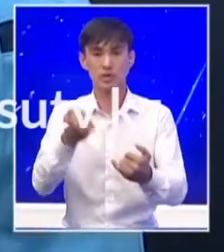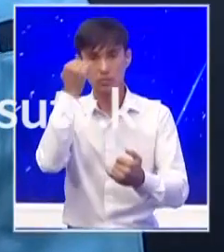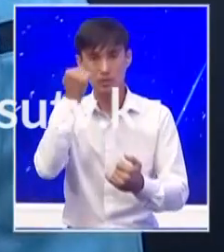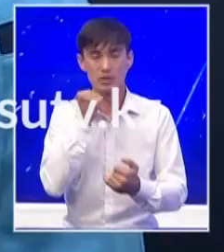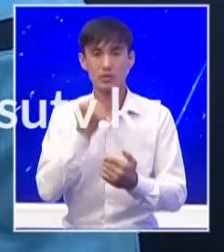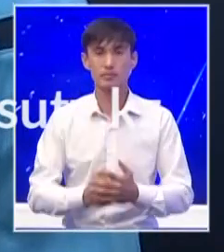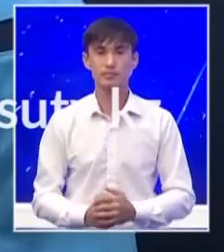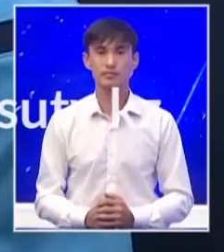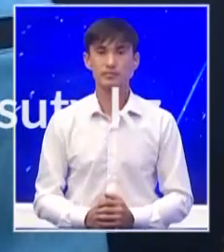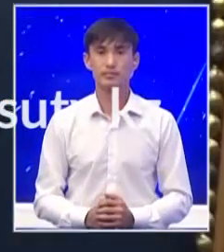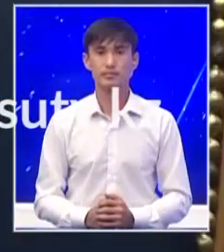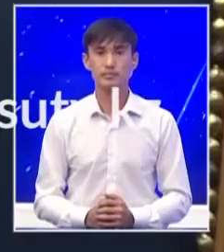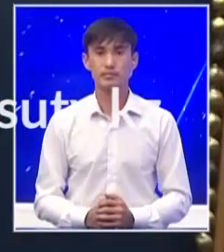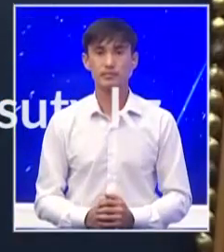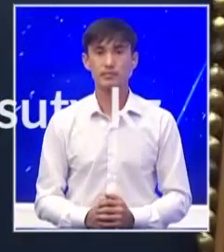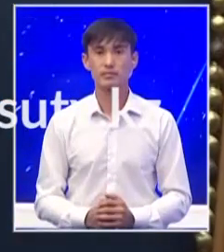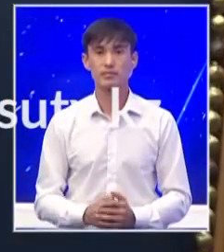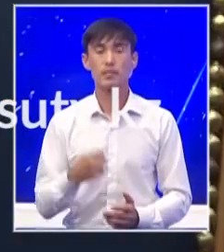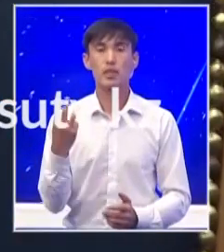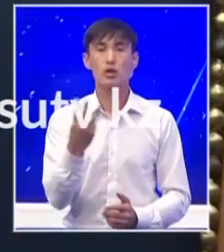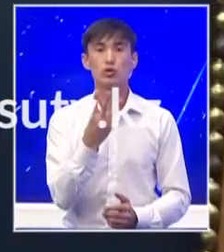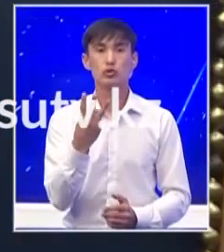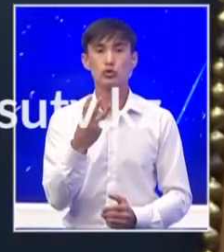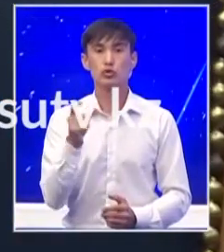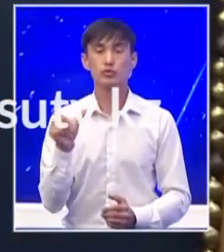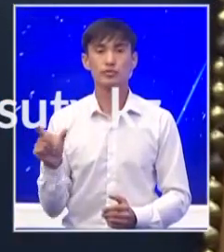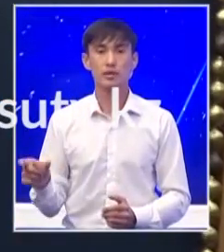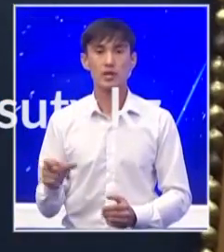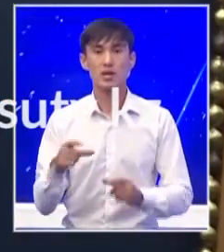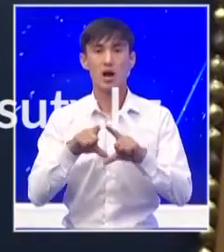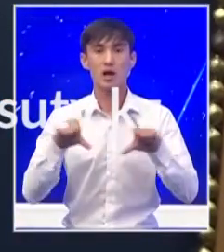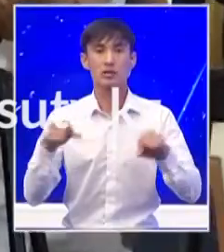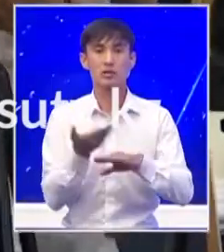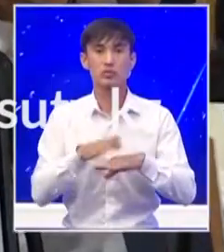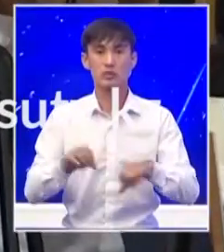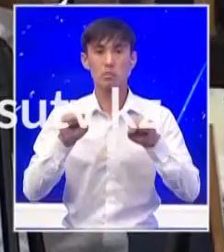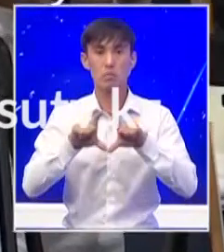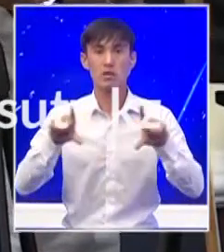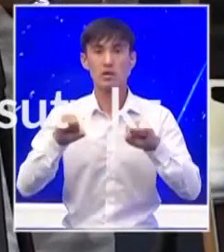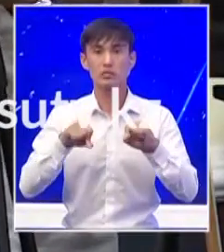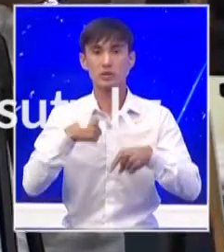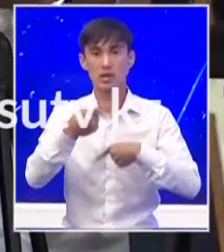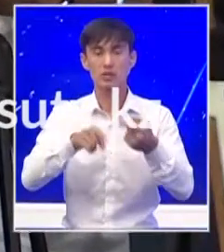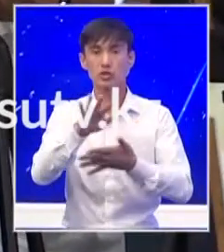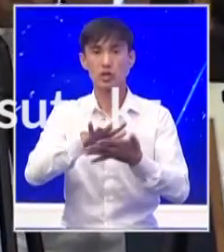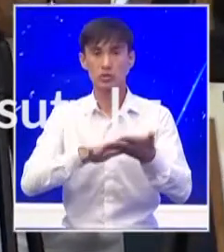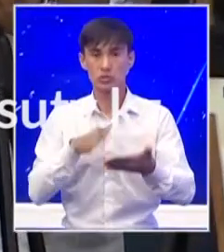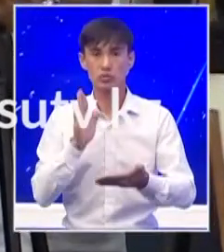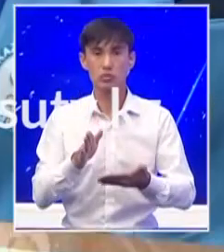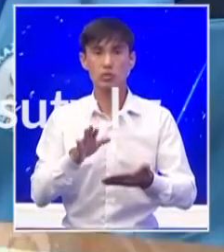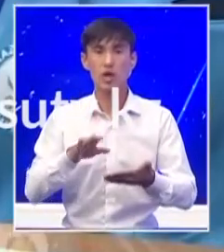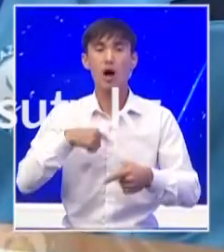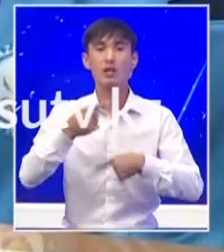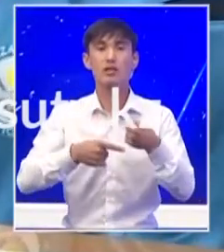ойлаймын. Үштебе ауыр атлетика мектебінің түлегі спорттық мәнсабын жалғастыруды жоспарлап отыр. Ол алдағы Азия